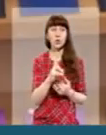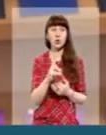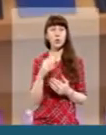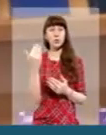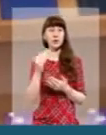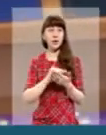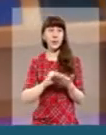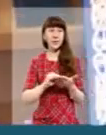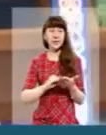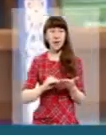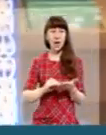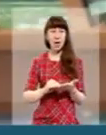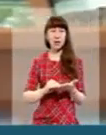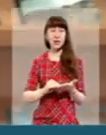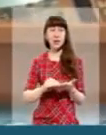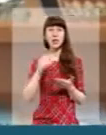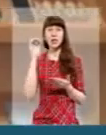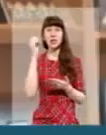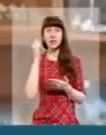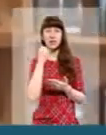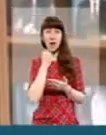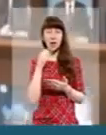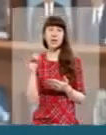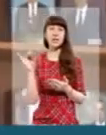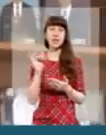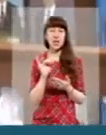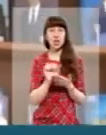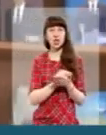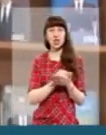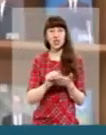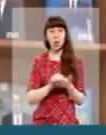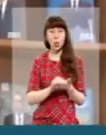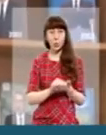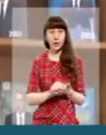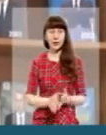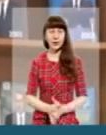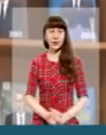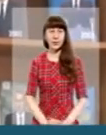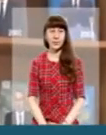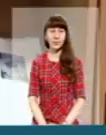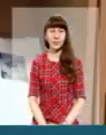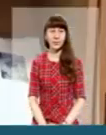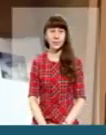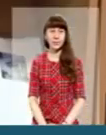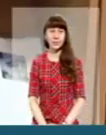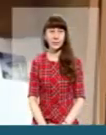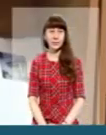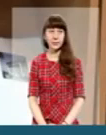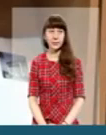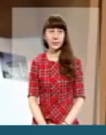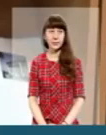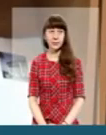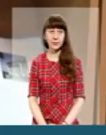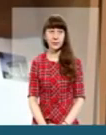эпиграфикалық, этнографиялық деректерді, қолхаттарды, дәлелді дәйектер мен мол мұрағат қорларын шебер қолдана білген. Тіпті кейбір заттардың сақталған